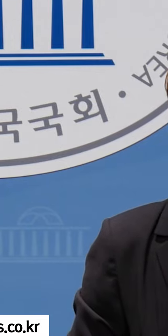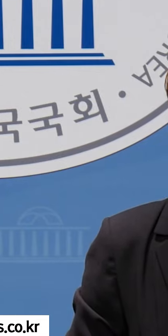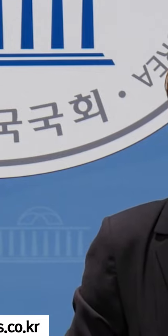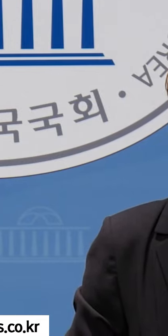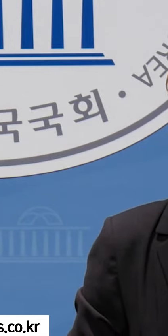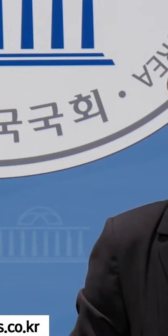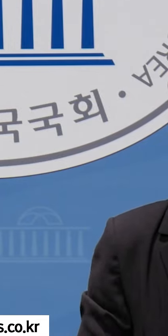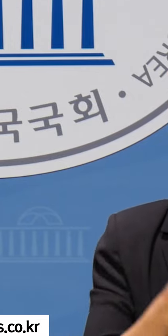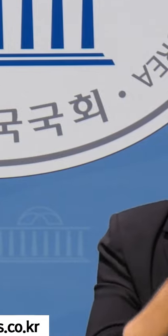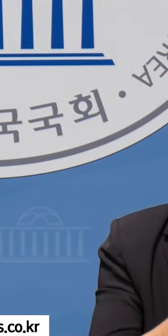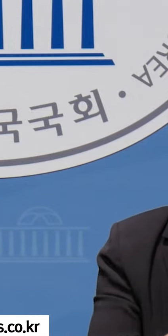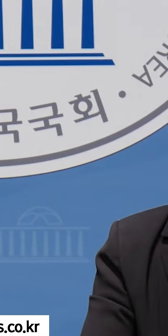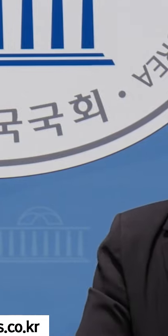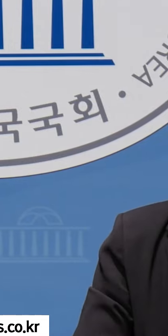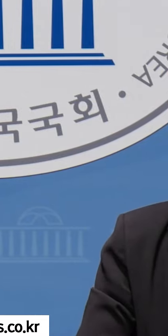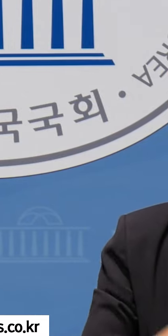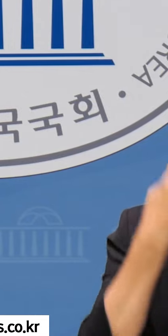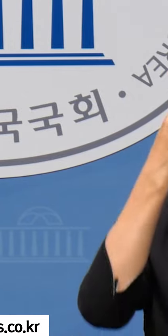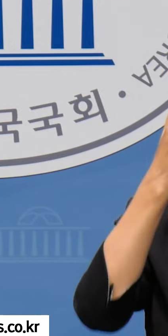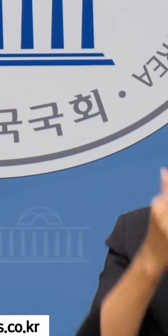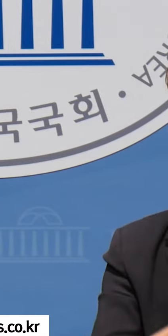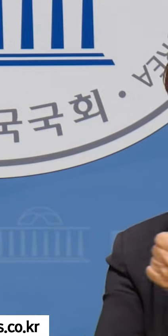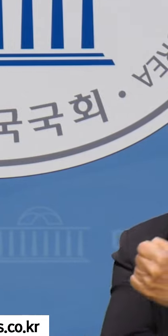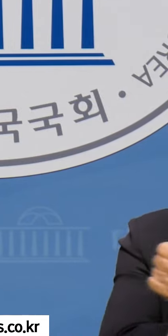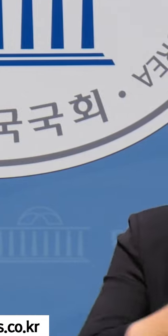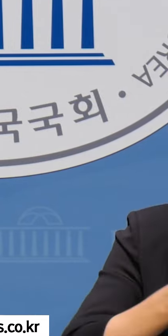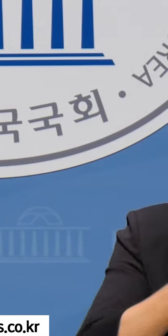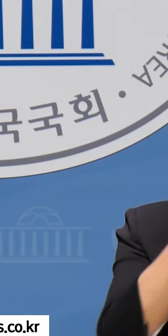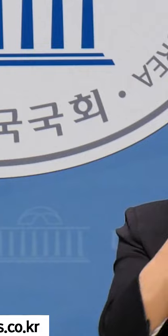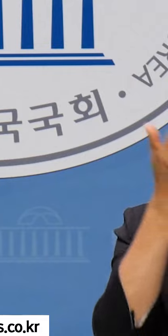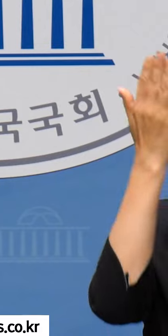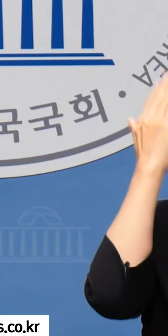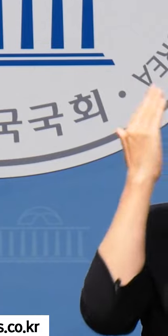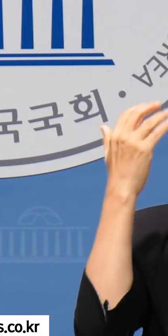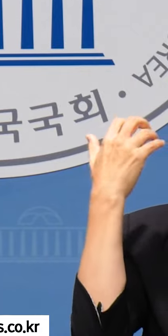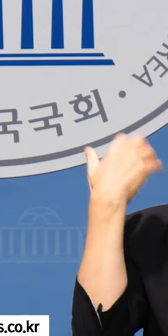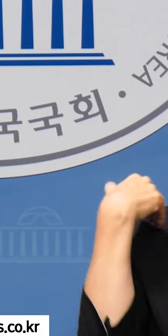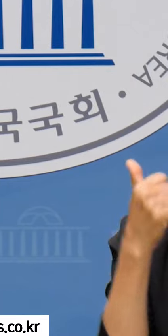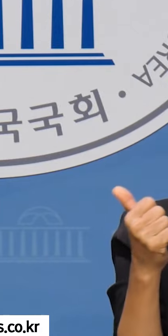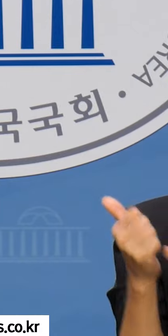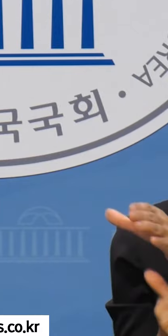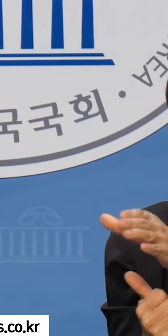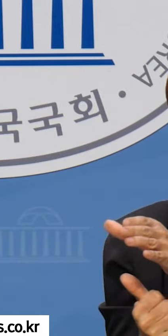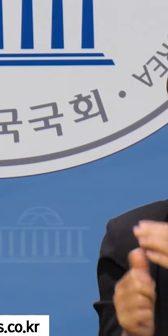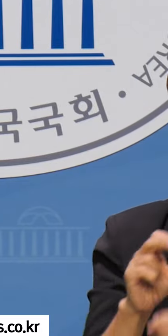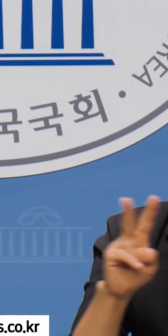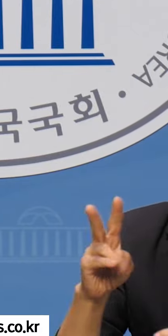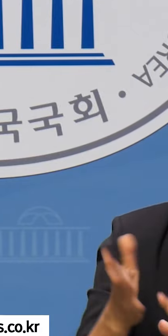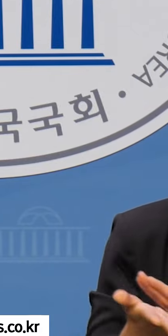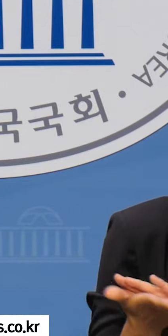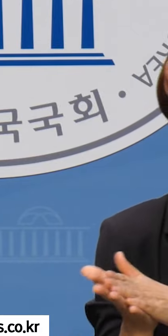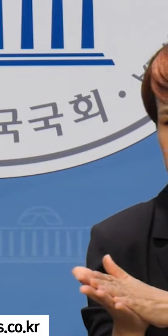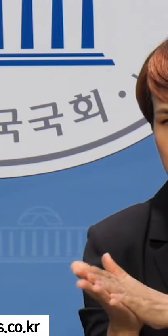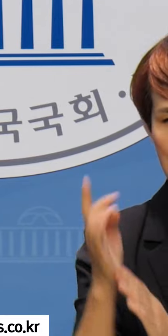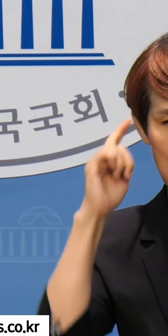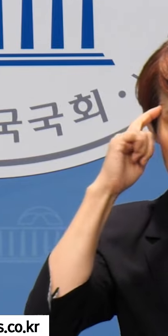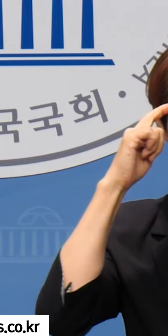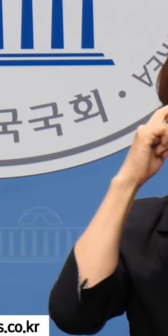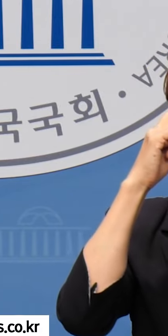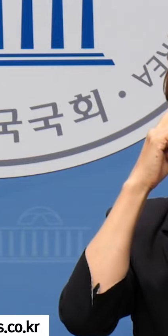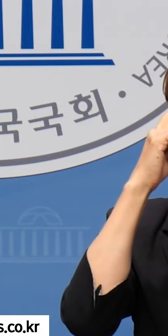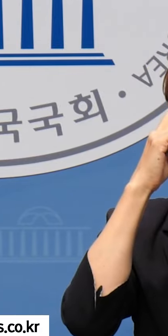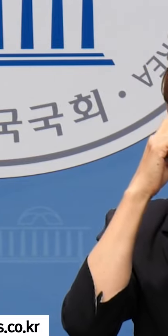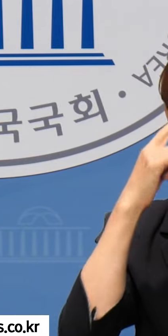사법 권력을 등에 업은 검찰 독재는 전 정부 보복과 야당 탄압에 골몰했고, 자신들을